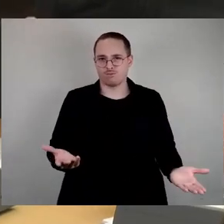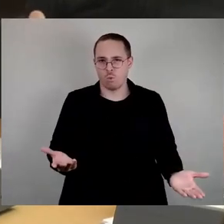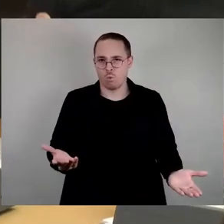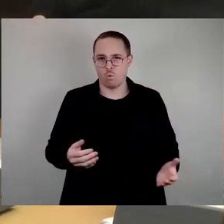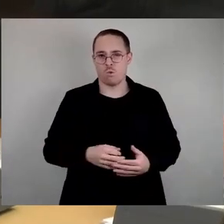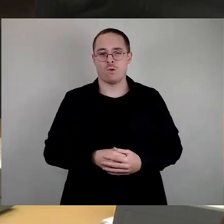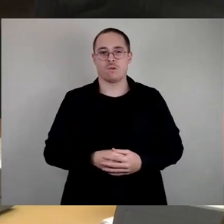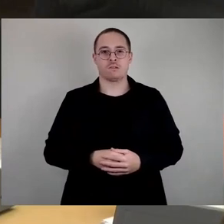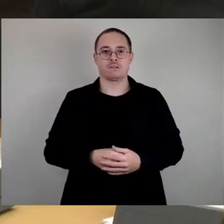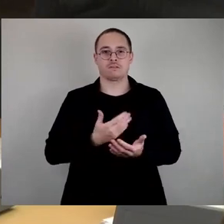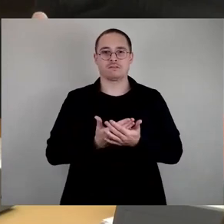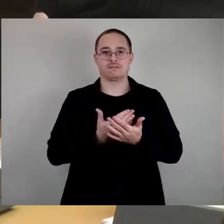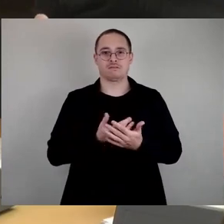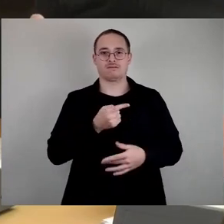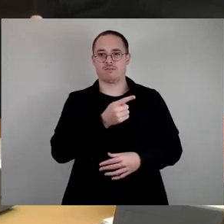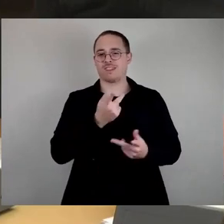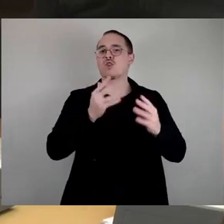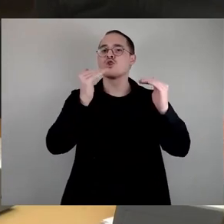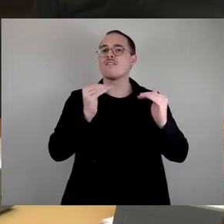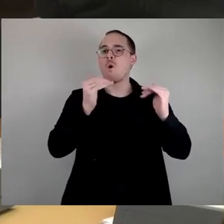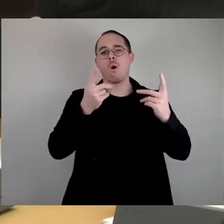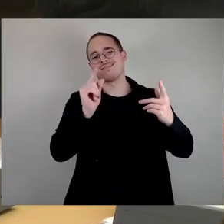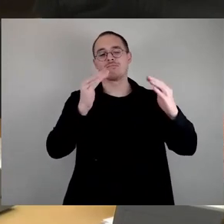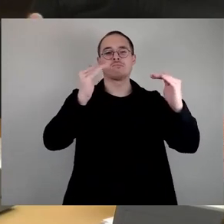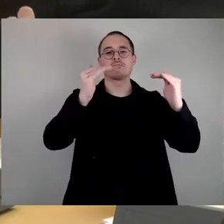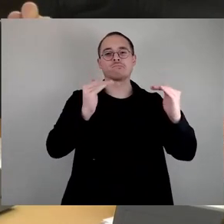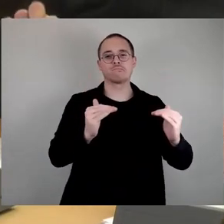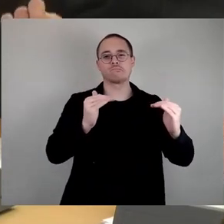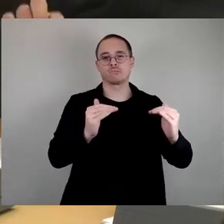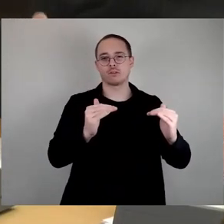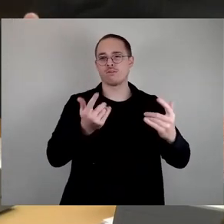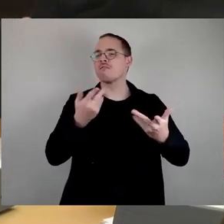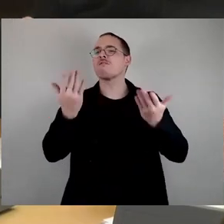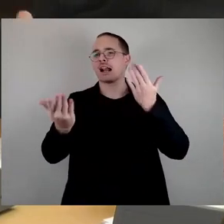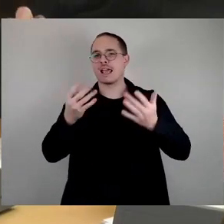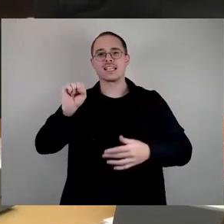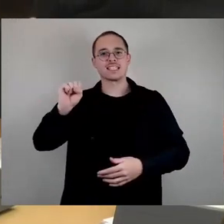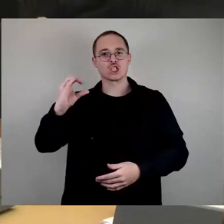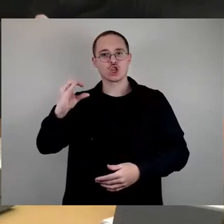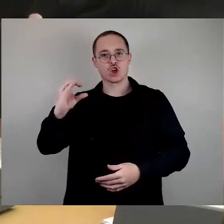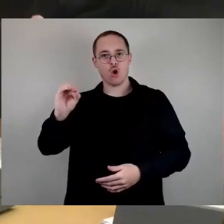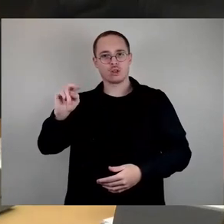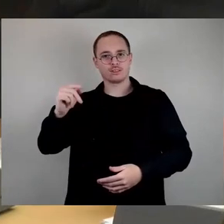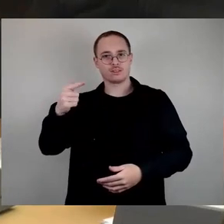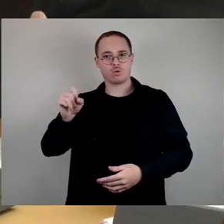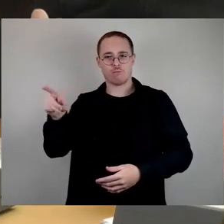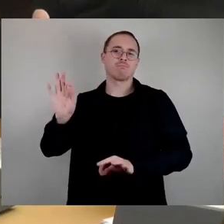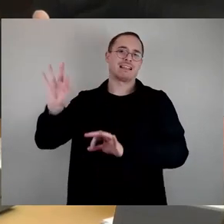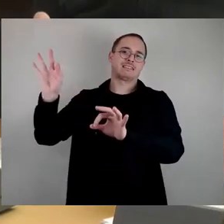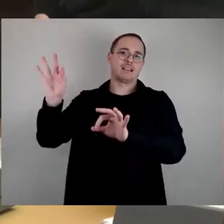ein schlechteres Niveau als das Konto. Und aber das Entscheidende ist, dass